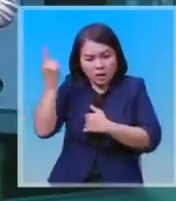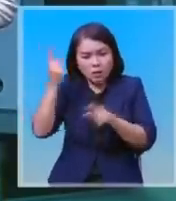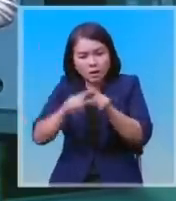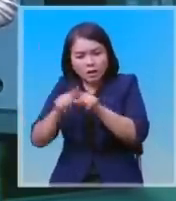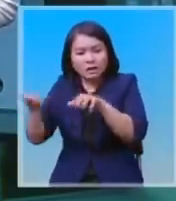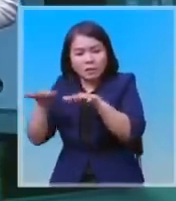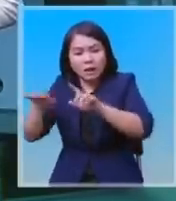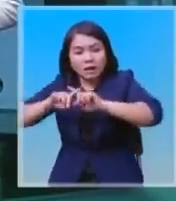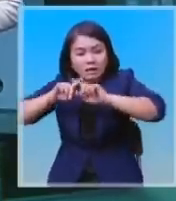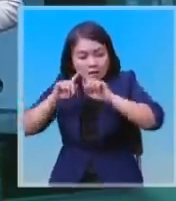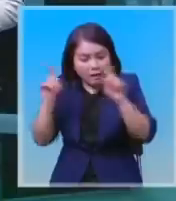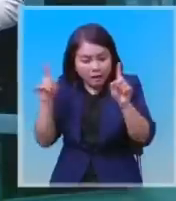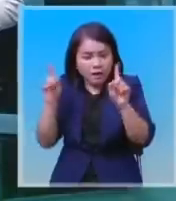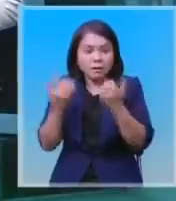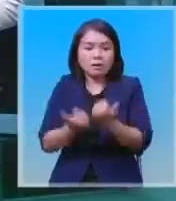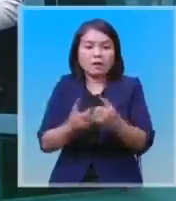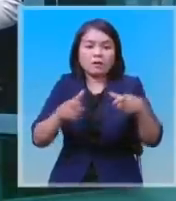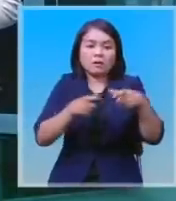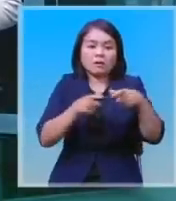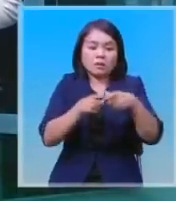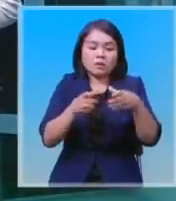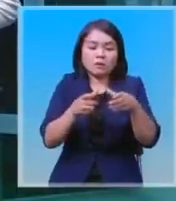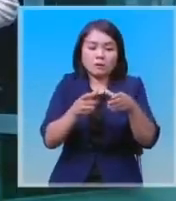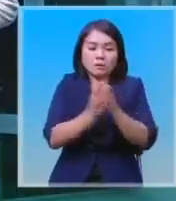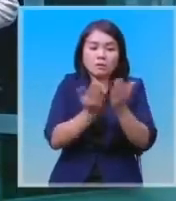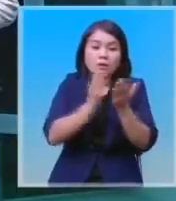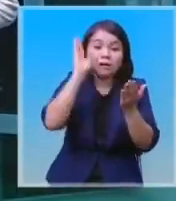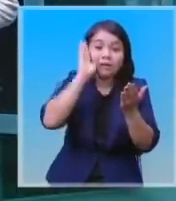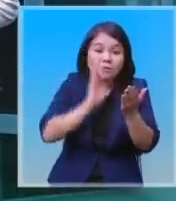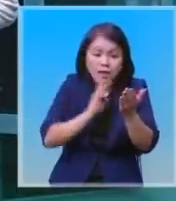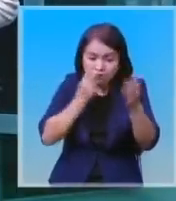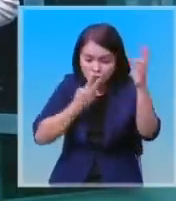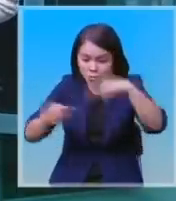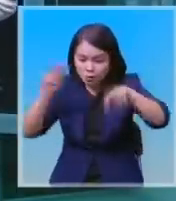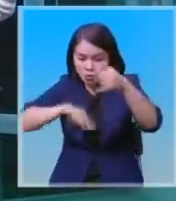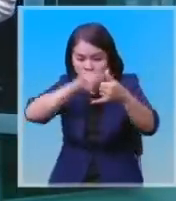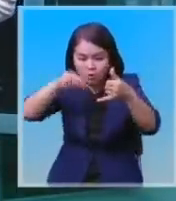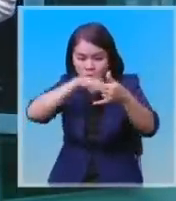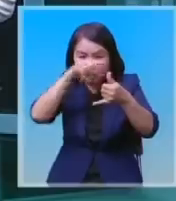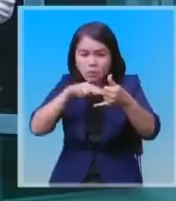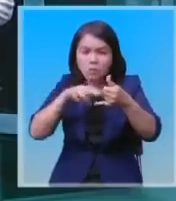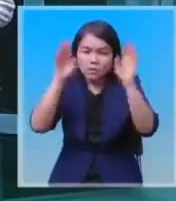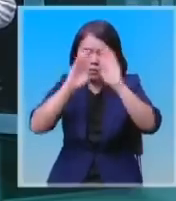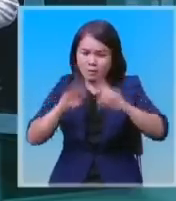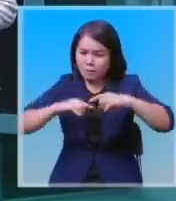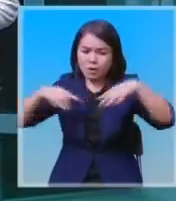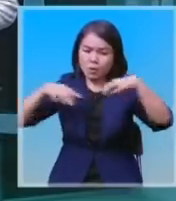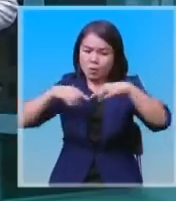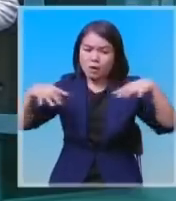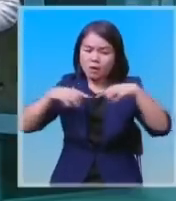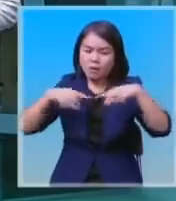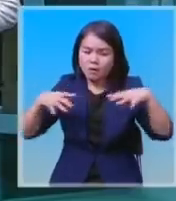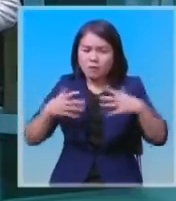ปรากฏตอนหลังพอได้พาสปอร์ตไปแล้วพอเข้าไปล็อกอินดูอีกทีนึงเนี่ยมันขึ้นว่าอินวาลิดแบ